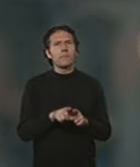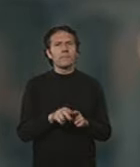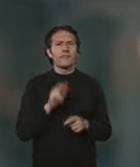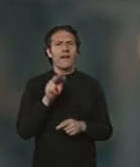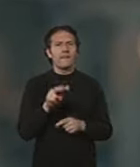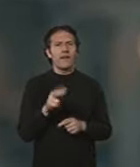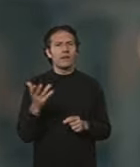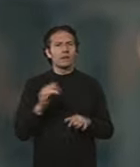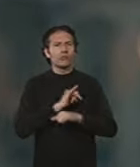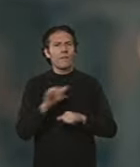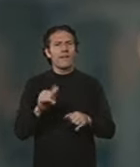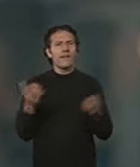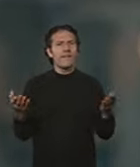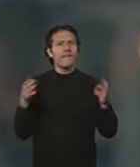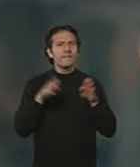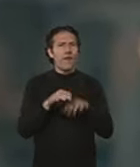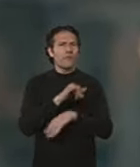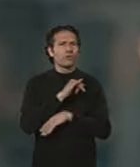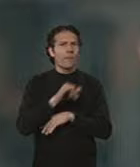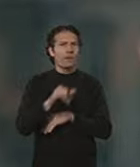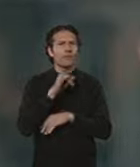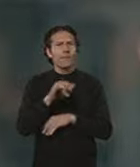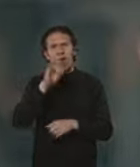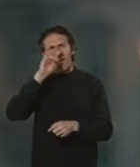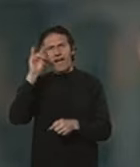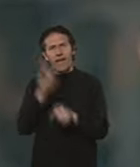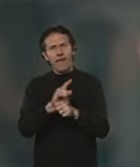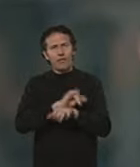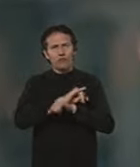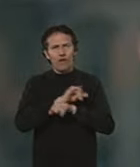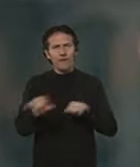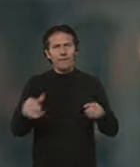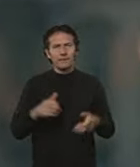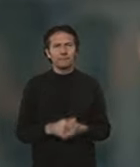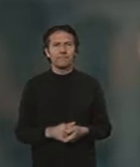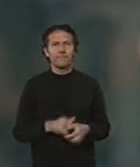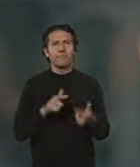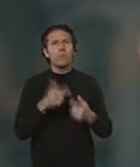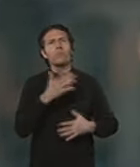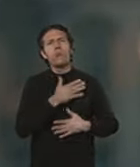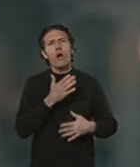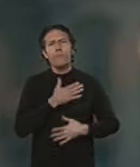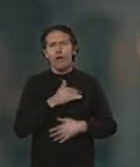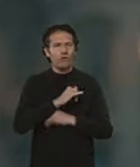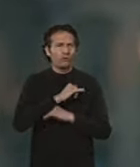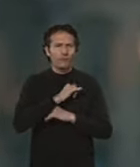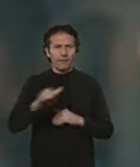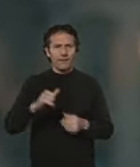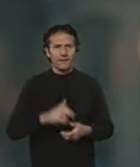fermeture jamais ce n'est pas la haine jamais ce n'est pas la peur